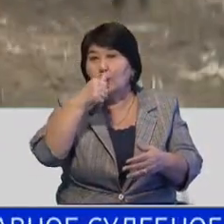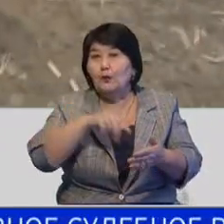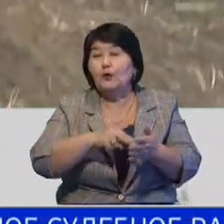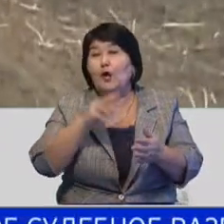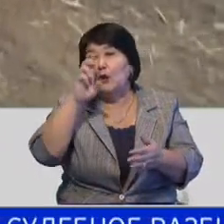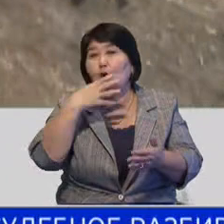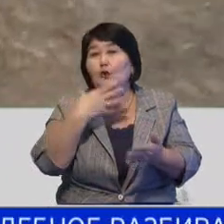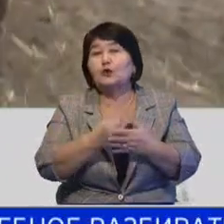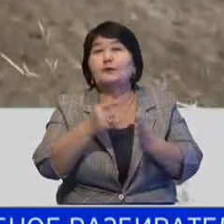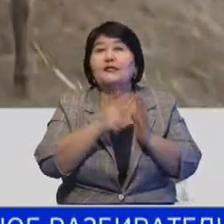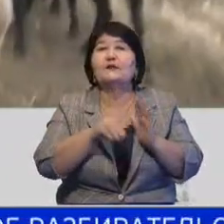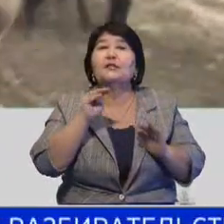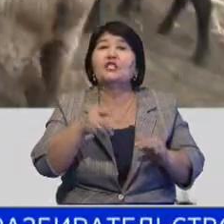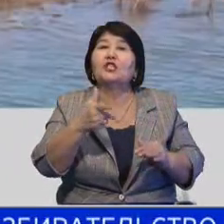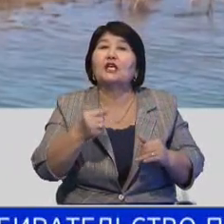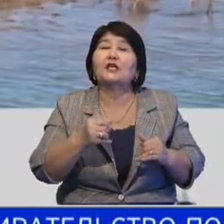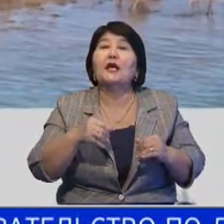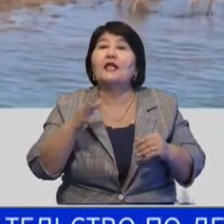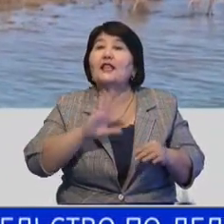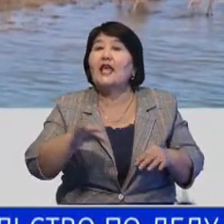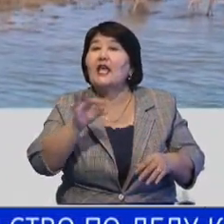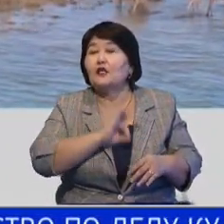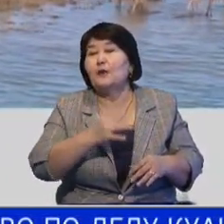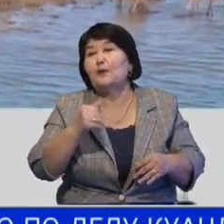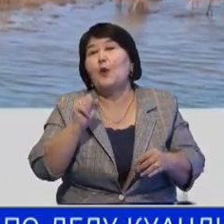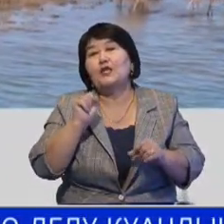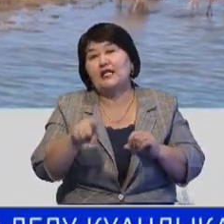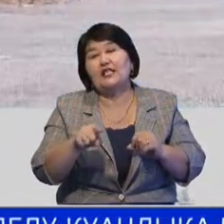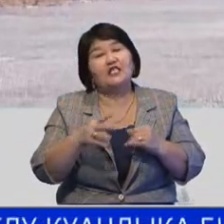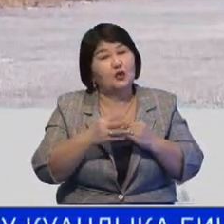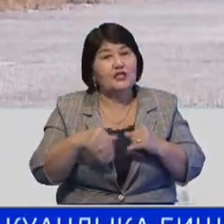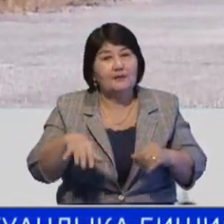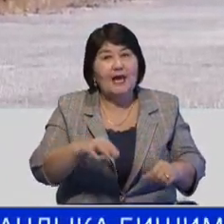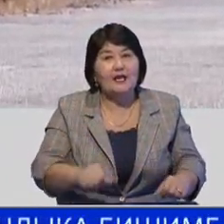госсобственность 70.000 геров неиспользуемых по назначению